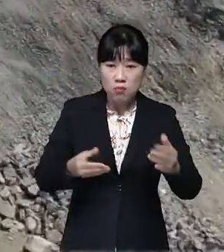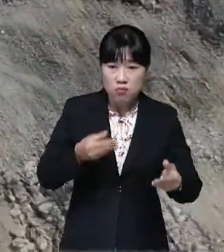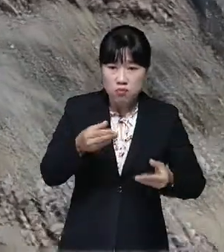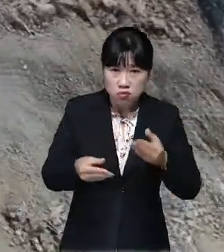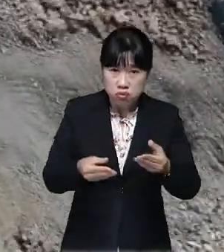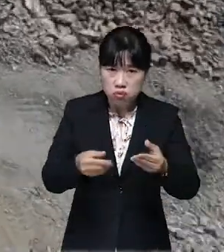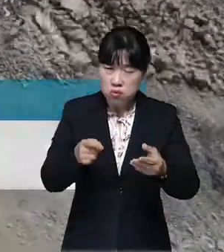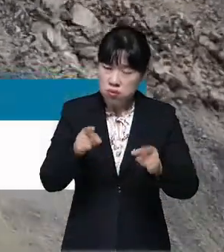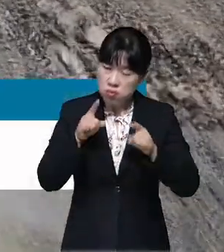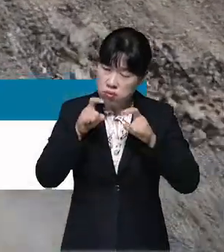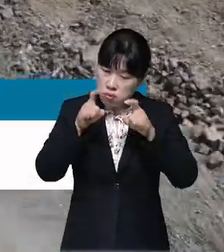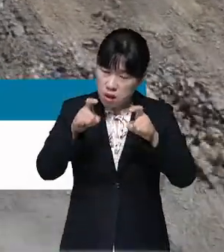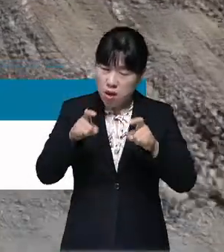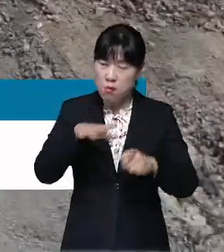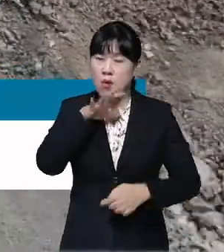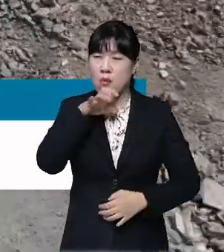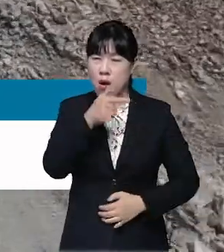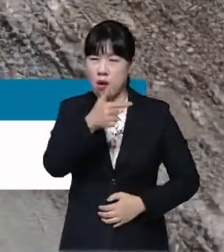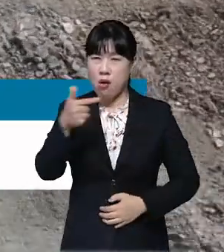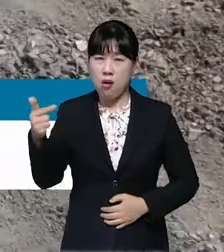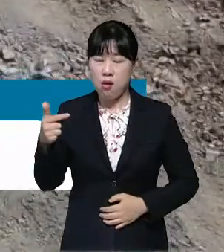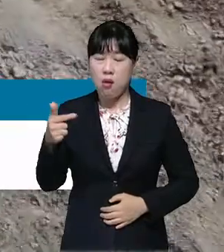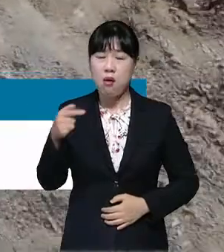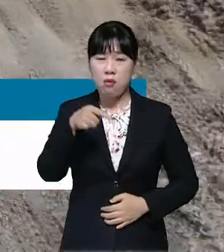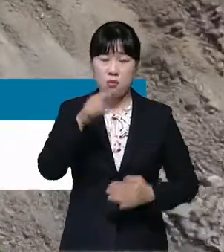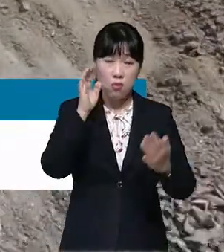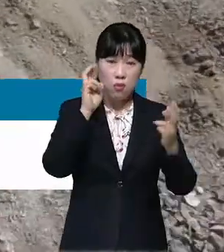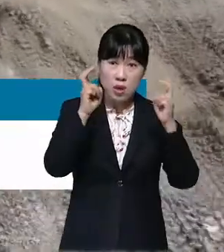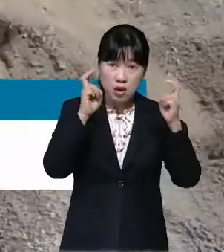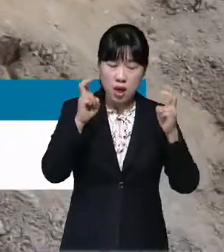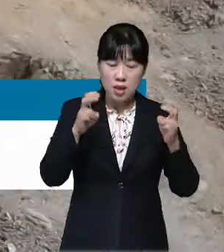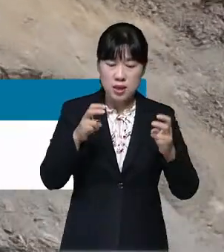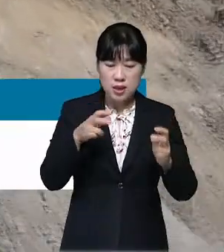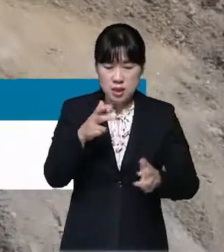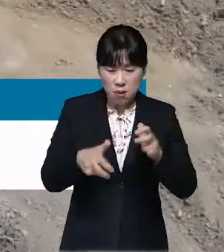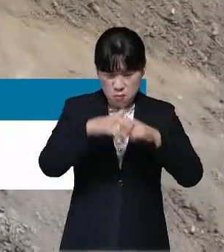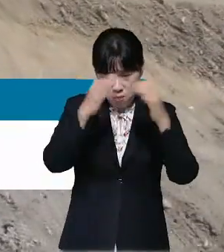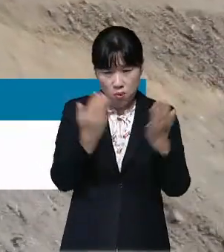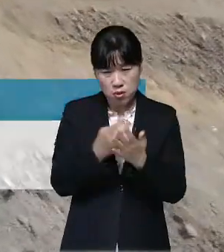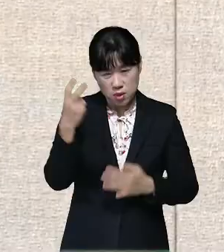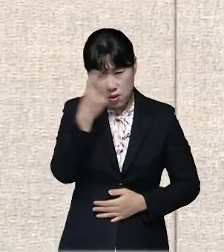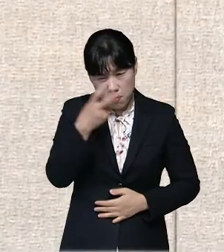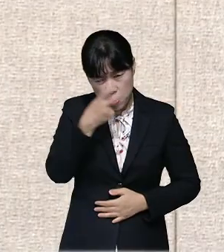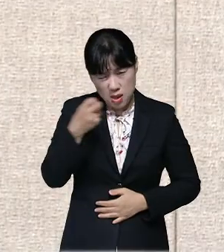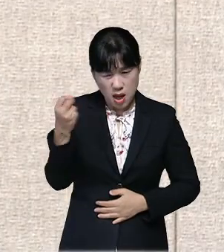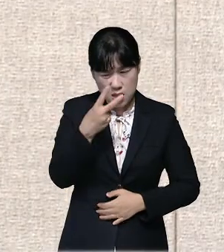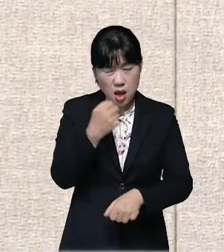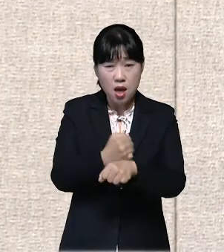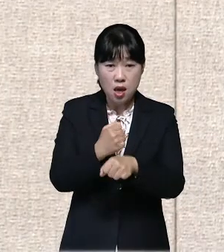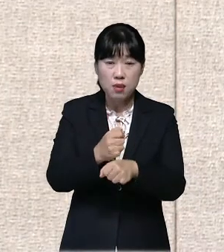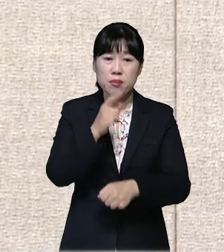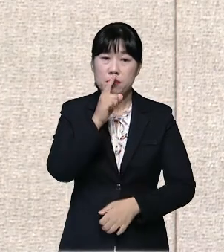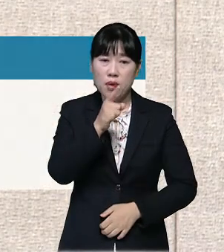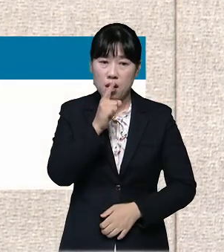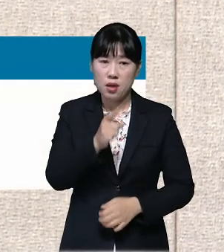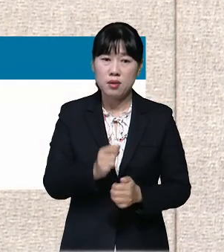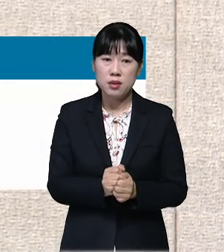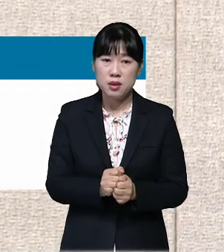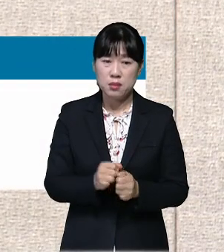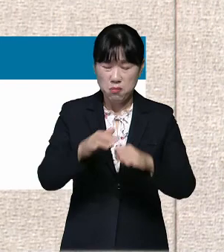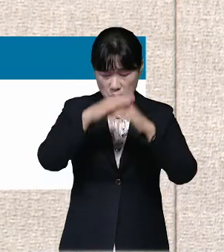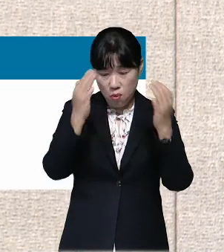의혹을 제기하며 반발이 거세지자 미래셋은 사업 전면 재검토를 선언했습니다. 전면적인 사업 재검토를 하기